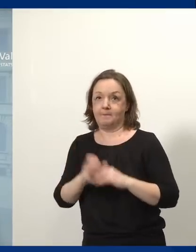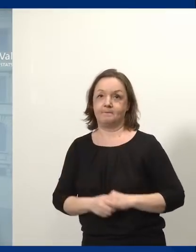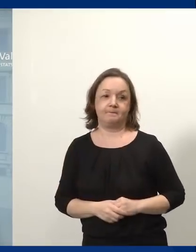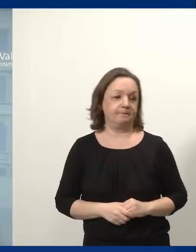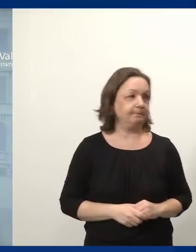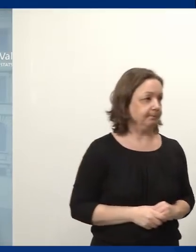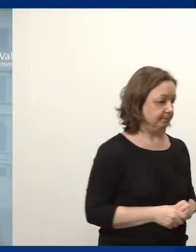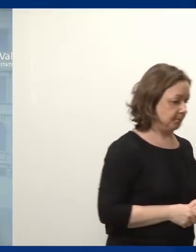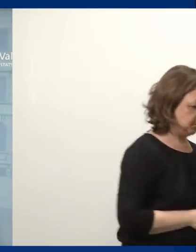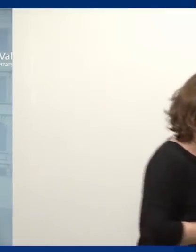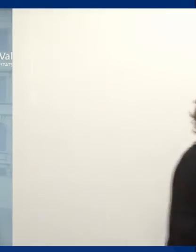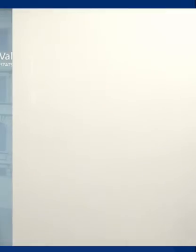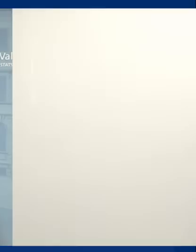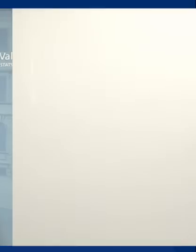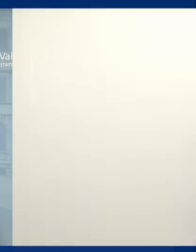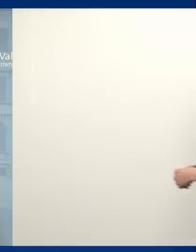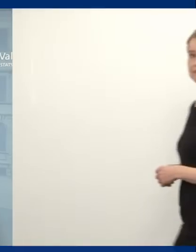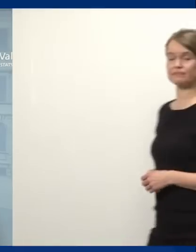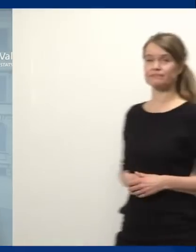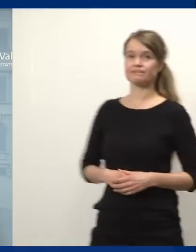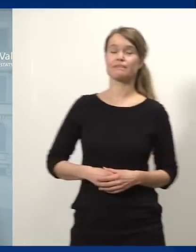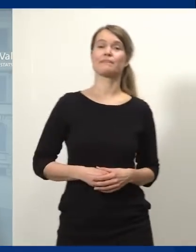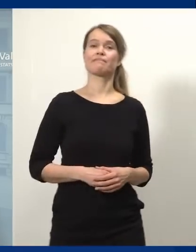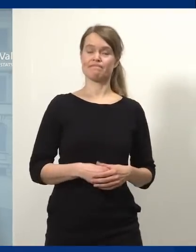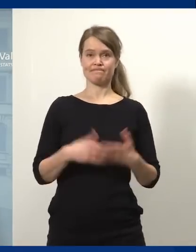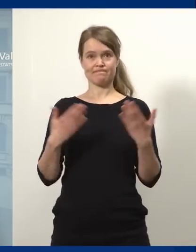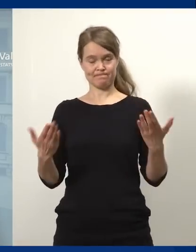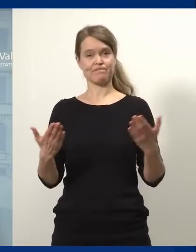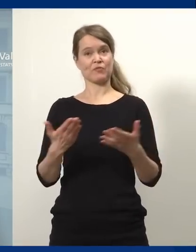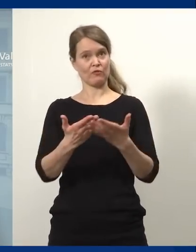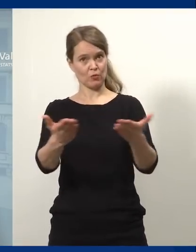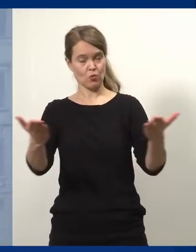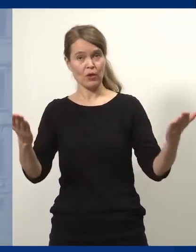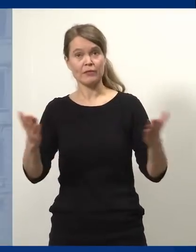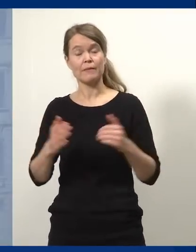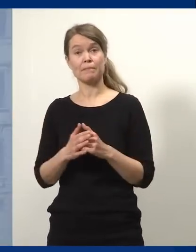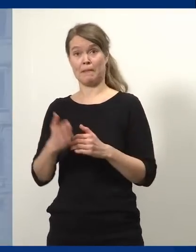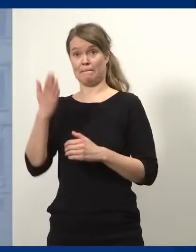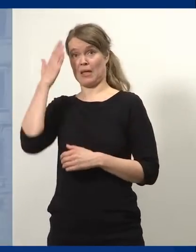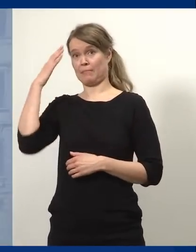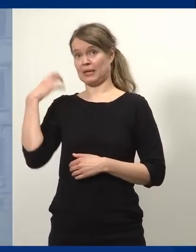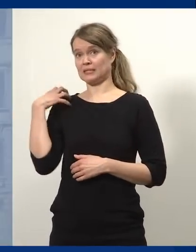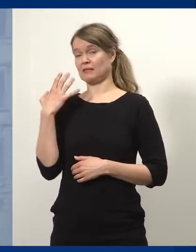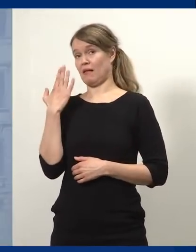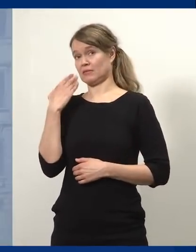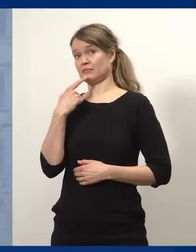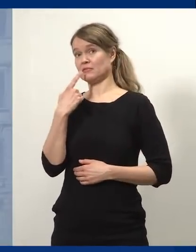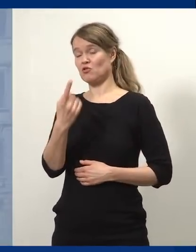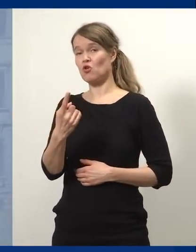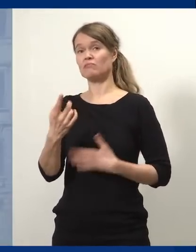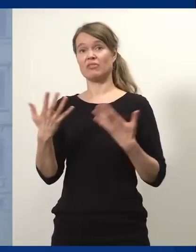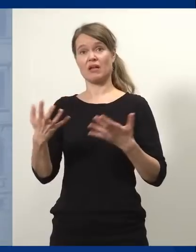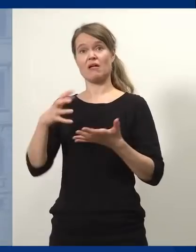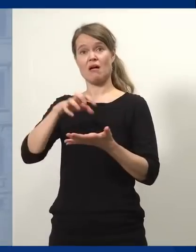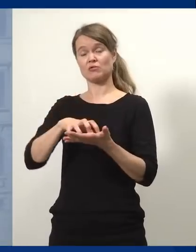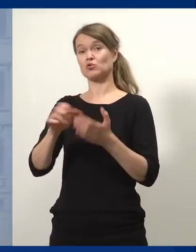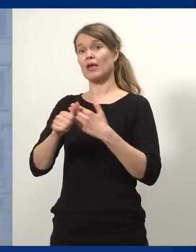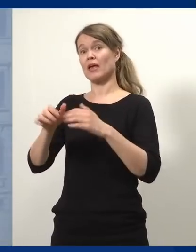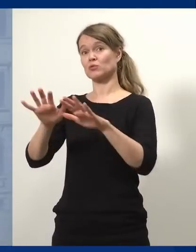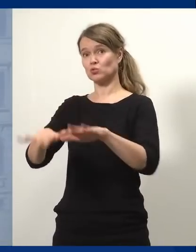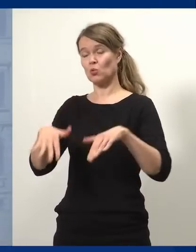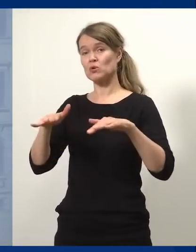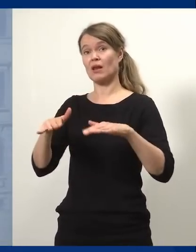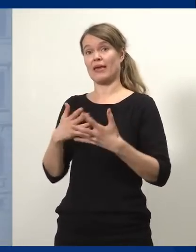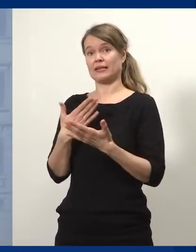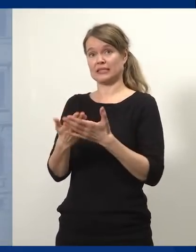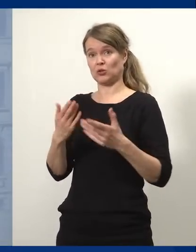Hyvät toimitusten edustajat, hyvät kuulijat. Kuten pääministeri juuri äsken totesi, hallitus on tänään antanut